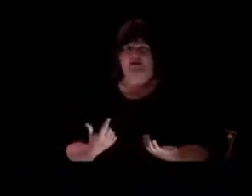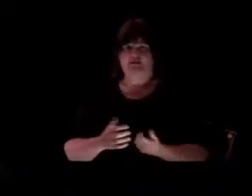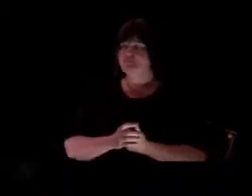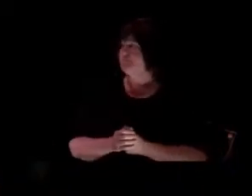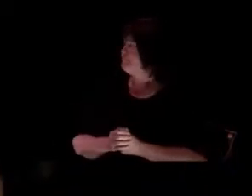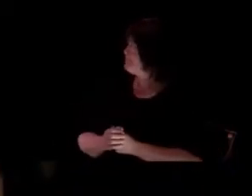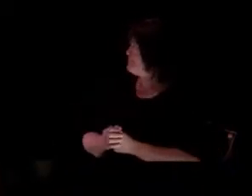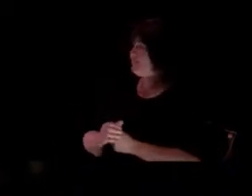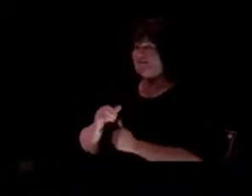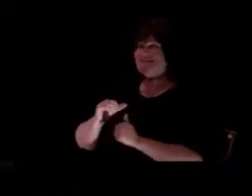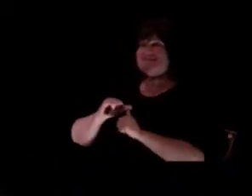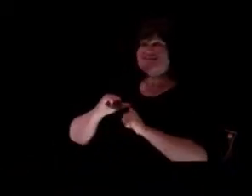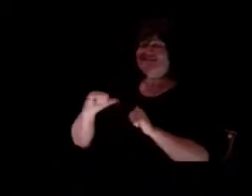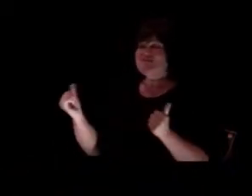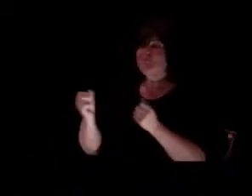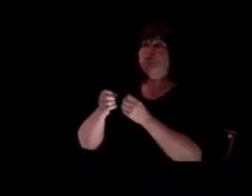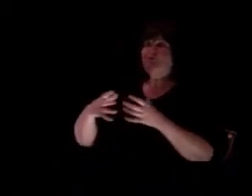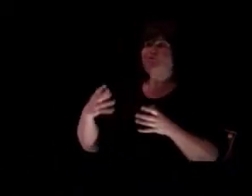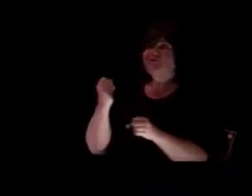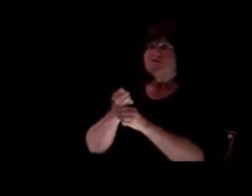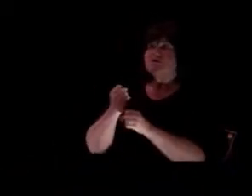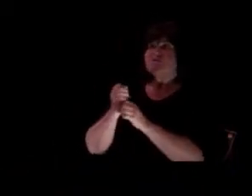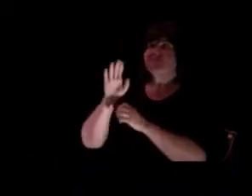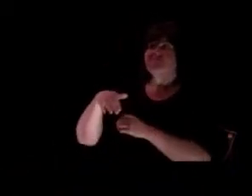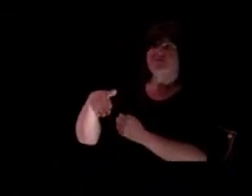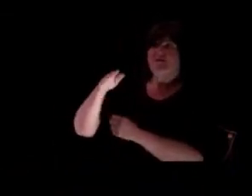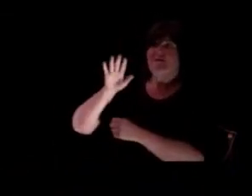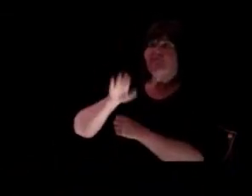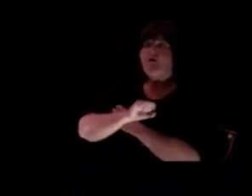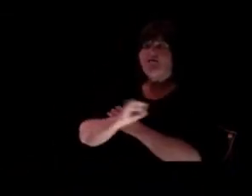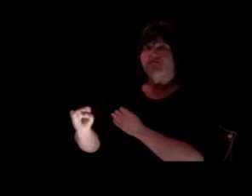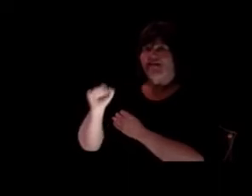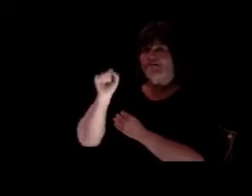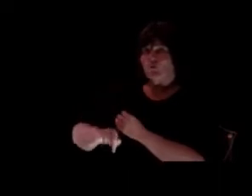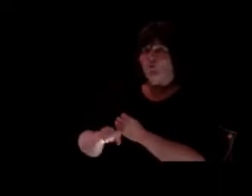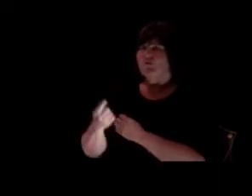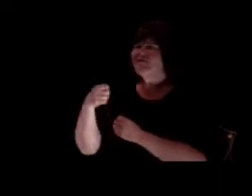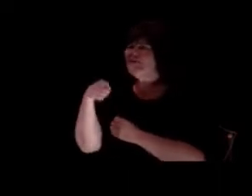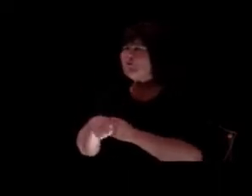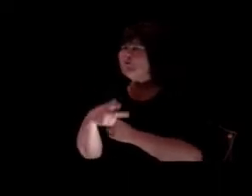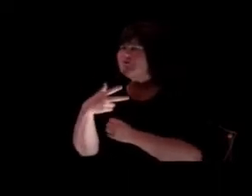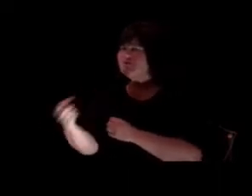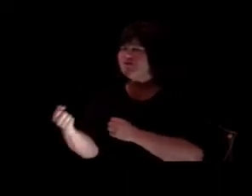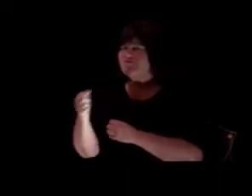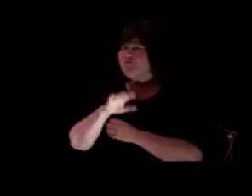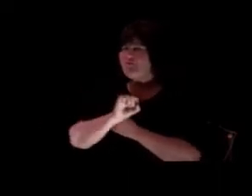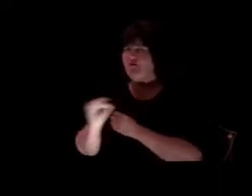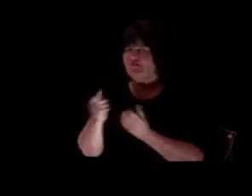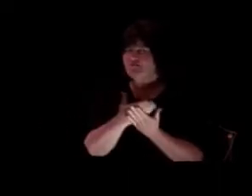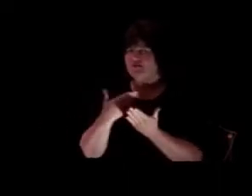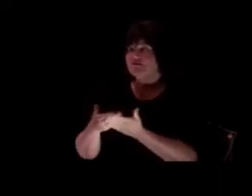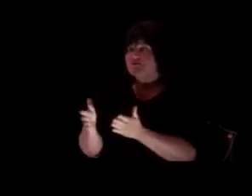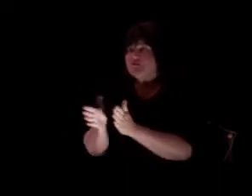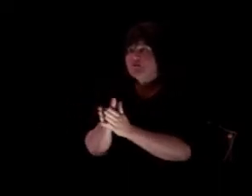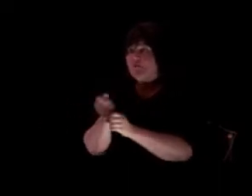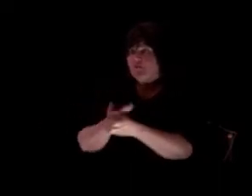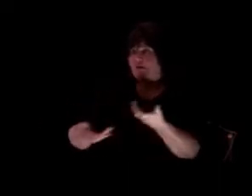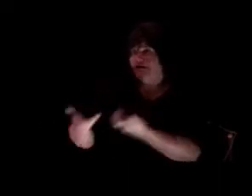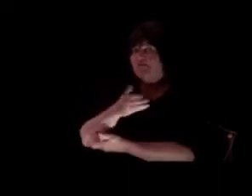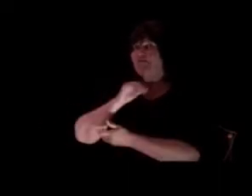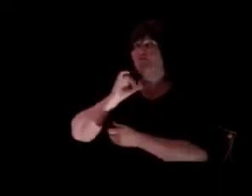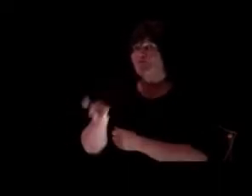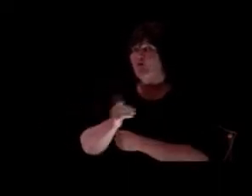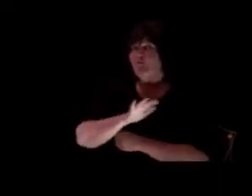store, store utviklingsarbeidet som vi gjør i barnevernet, nå med de 130 barnevernstjenester i Norge, som er samarbeidspartnere for barnevernsproffene,